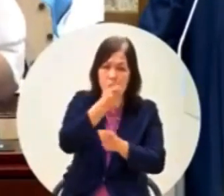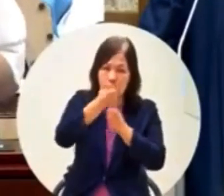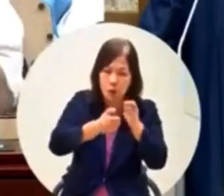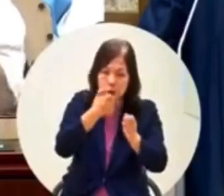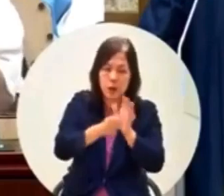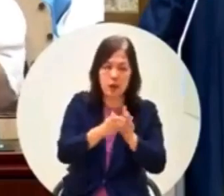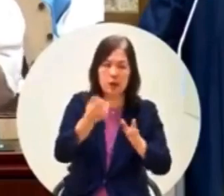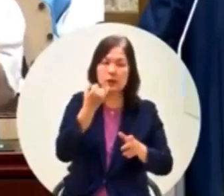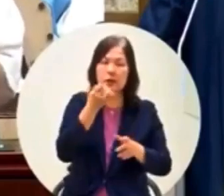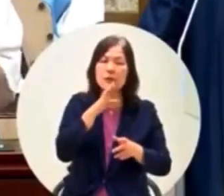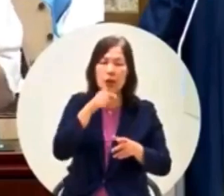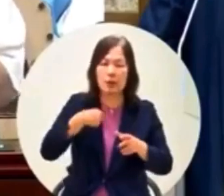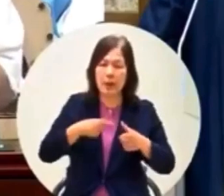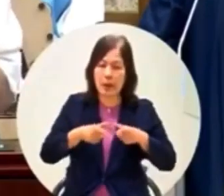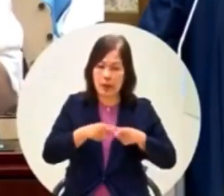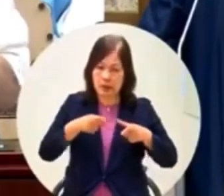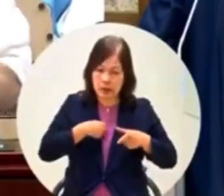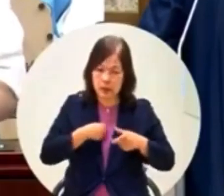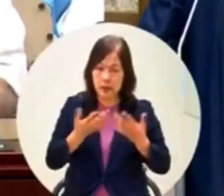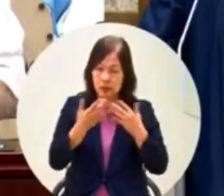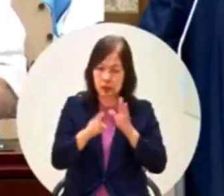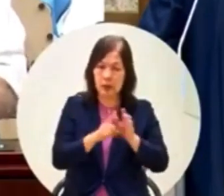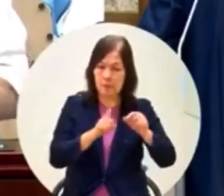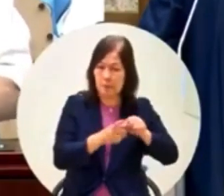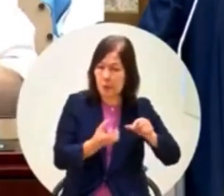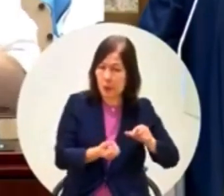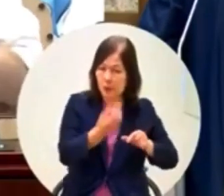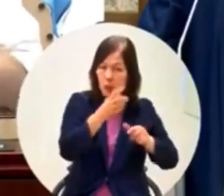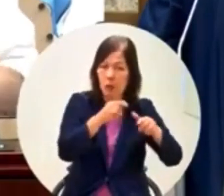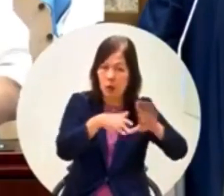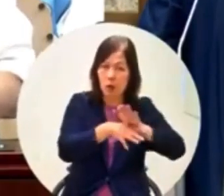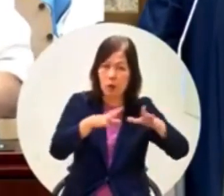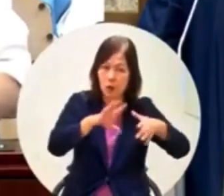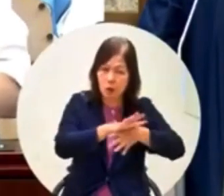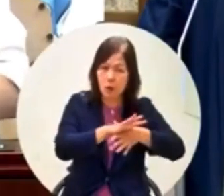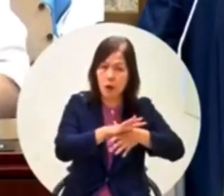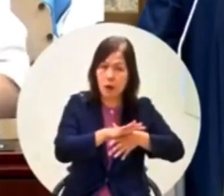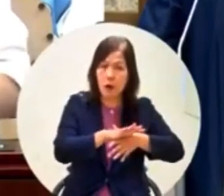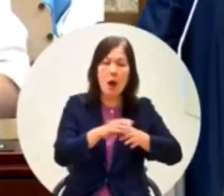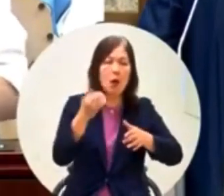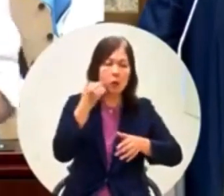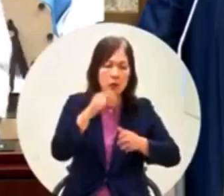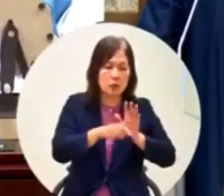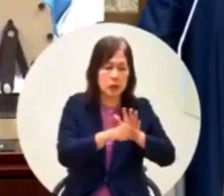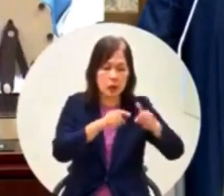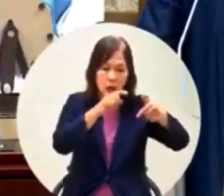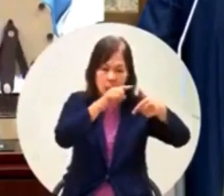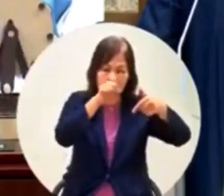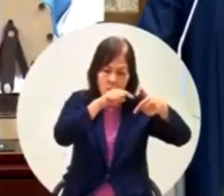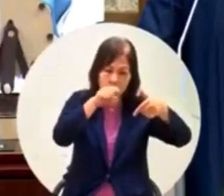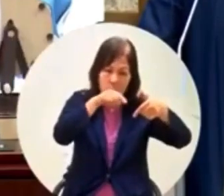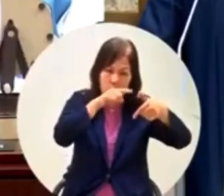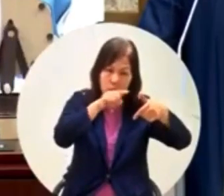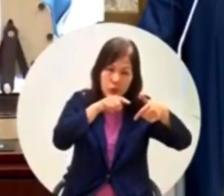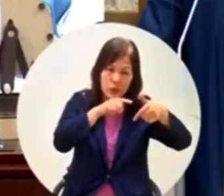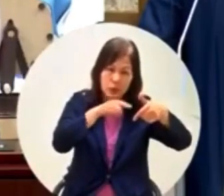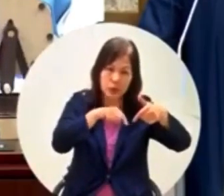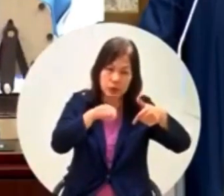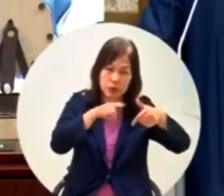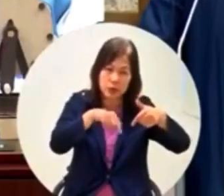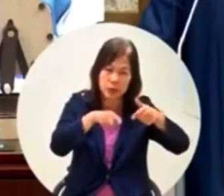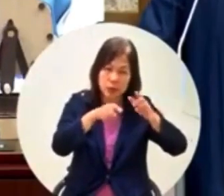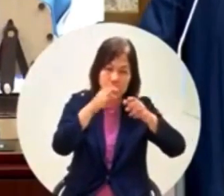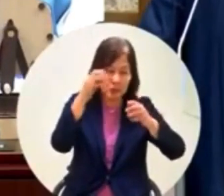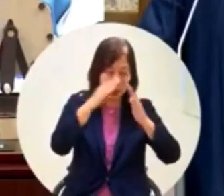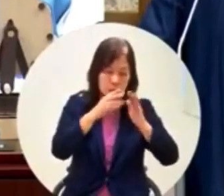楚，我们是中华文化儒家思想为基础，这个抛弃掉了以后，我们下一代的孩子他们